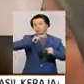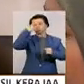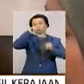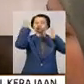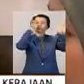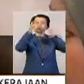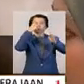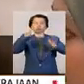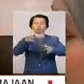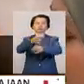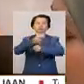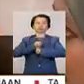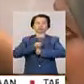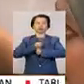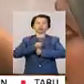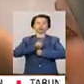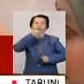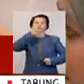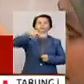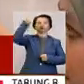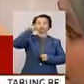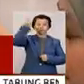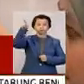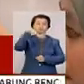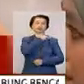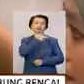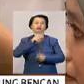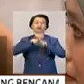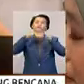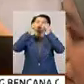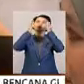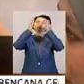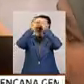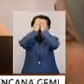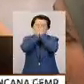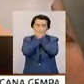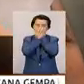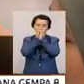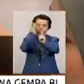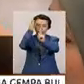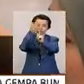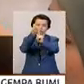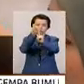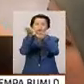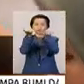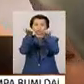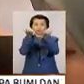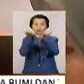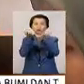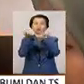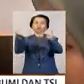negara, untuk mendapatkan yang terbaik di sana. Tapi alhamdulillah, target yang kami nak